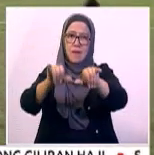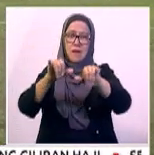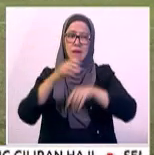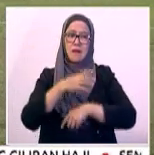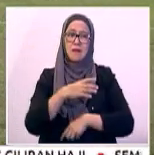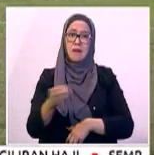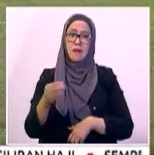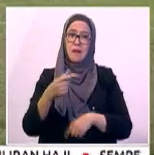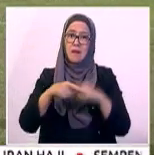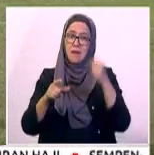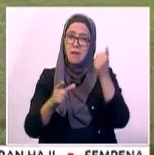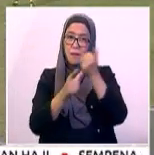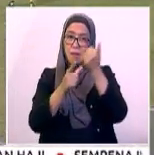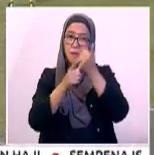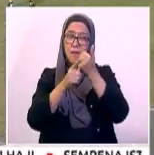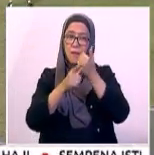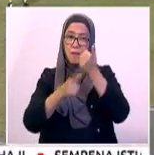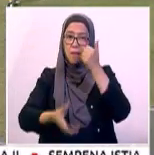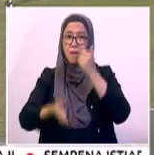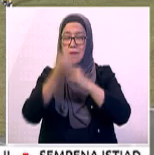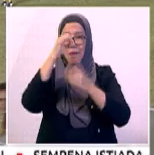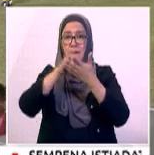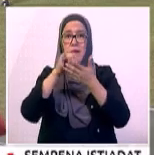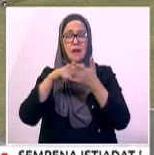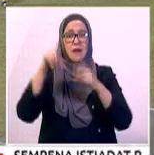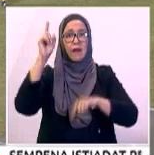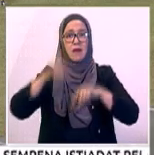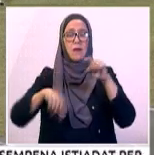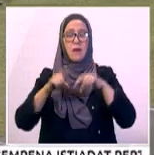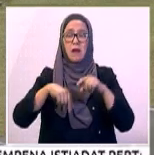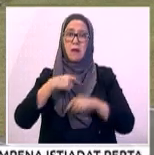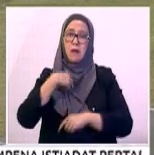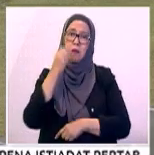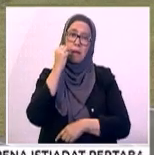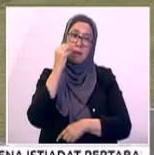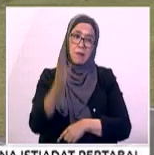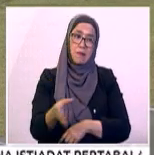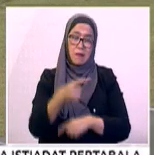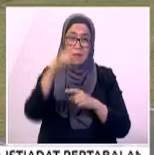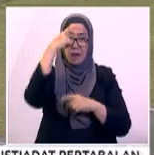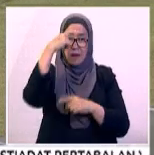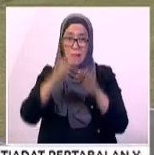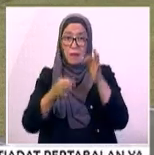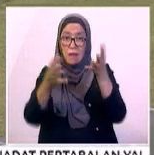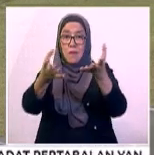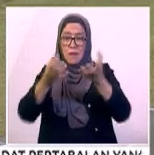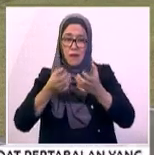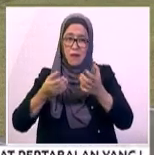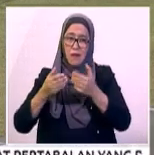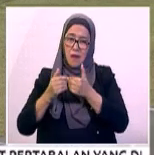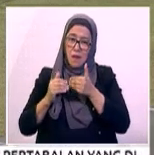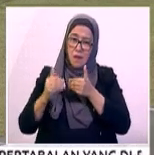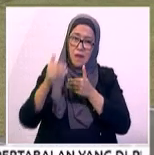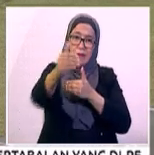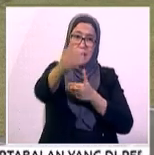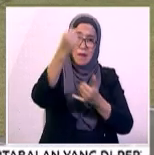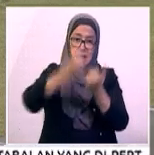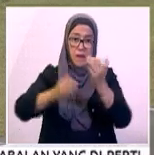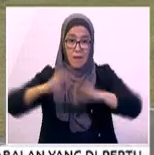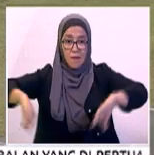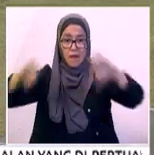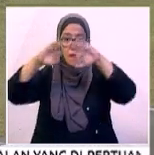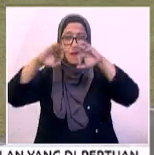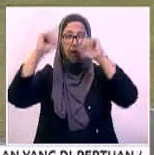itu tidak boleh membuang mata jika berhasrat untuk mara ke suku akhir Piala Malaysia dan perlu menggunakan kesempatan perlawanan